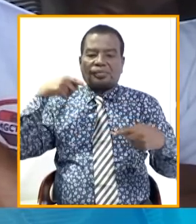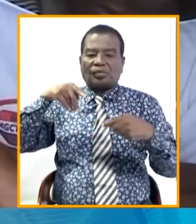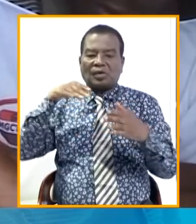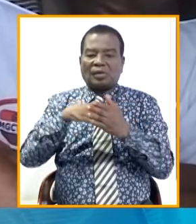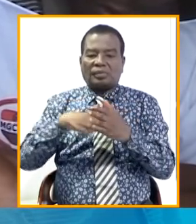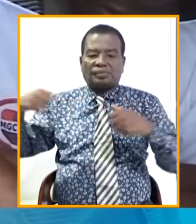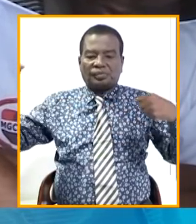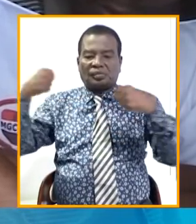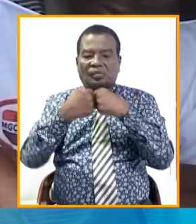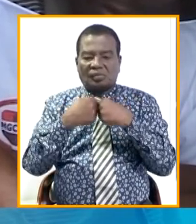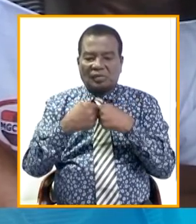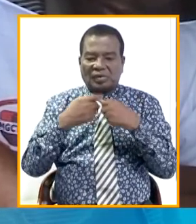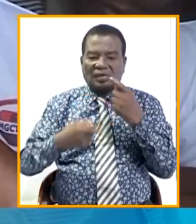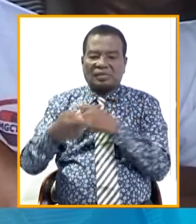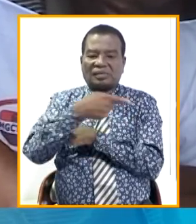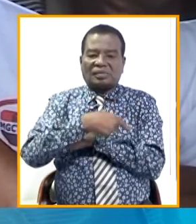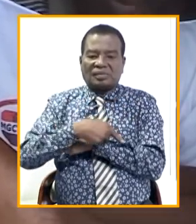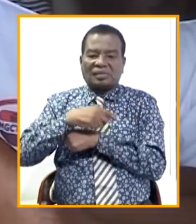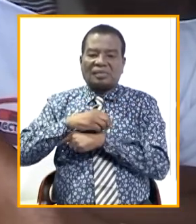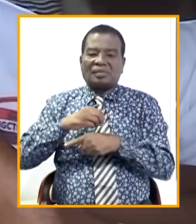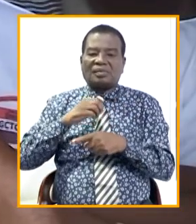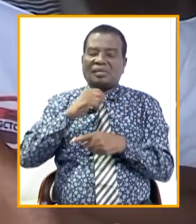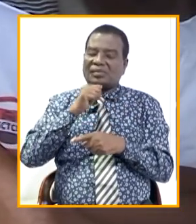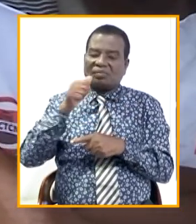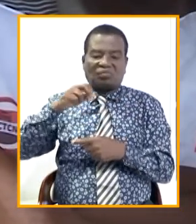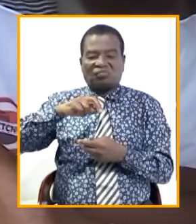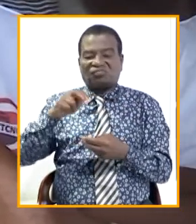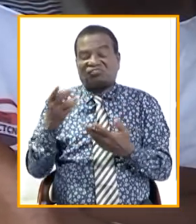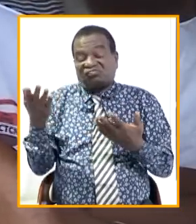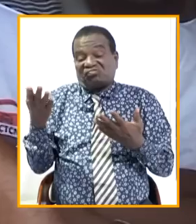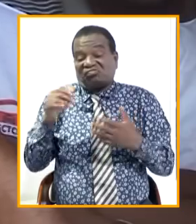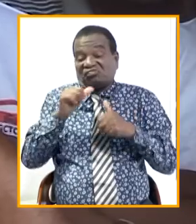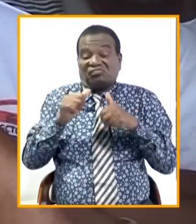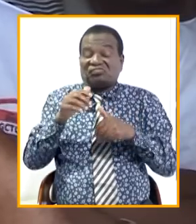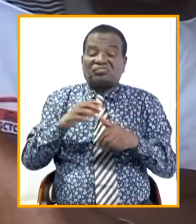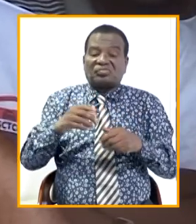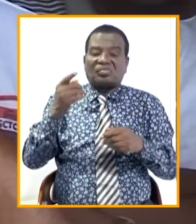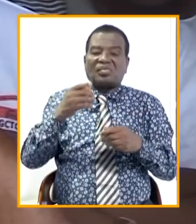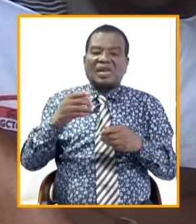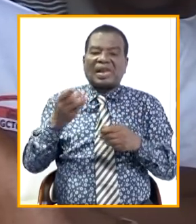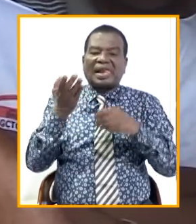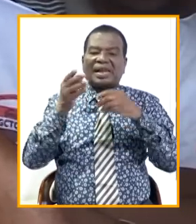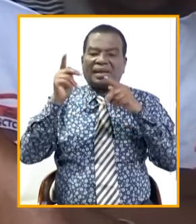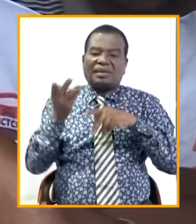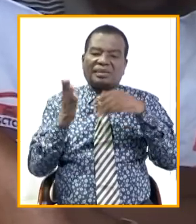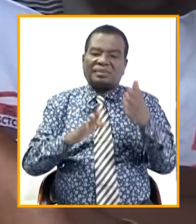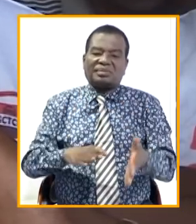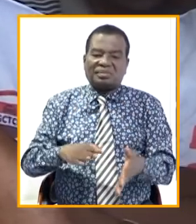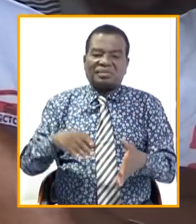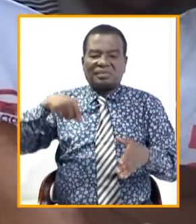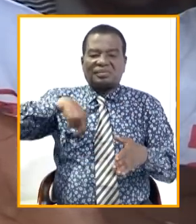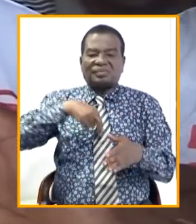accidents sur la route est devenue aujourd'hui une question non négociable. Parce qu'en fait, les morts que nous avons sous les bras, les